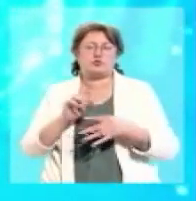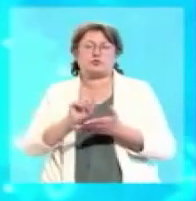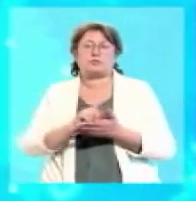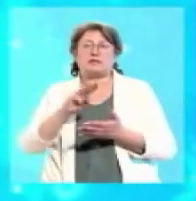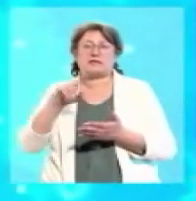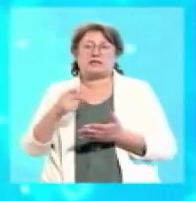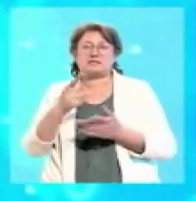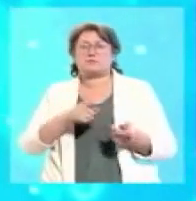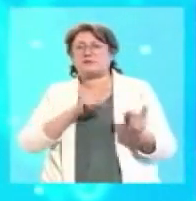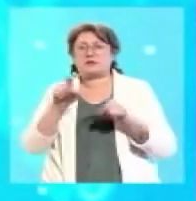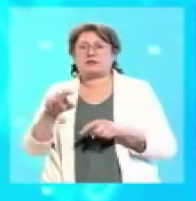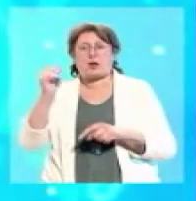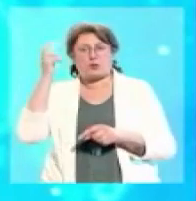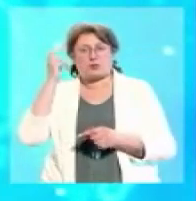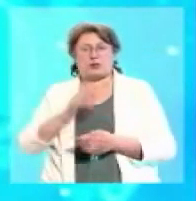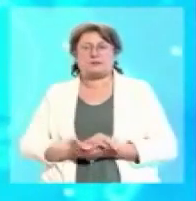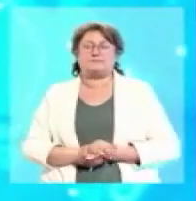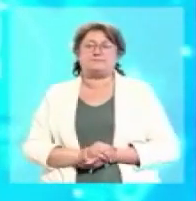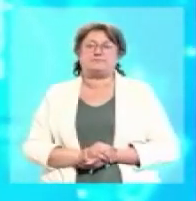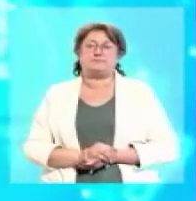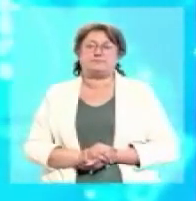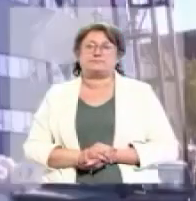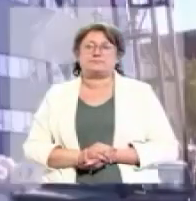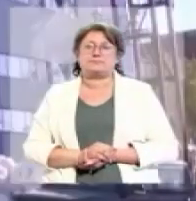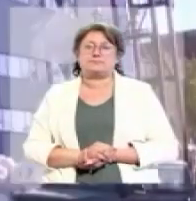перевести ТЭЦ на уголь накануне, рассказали специалисты.